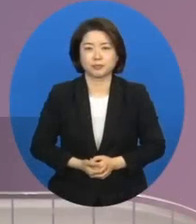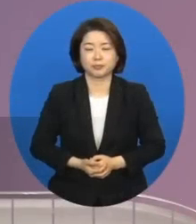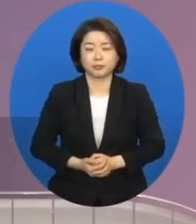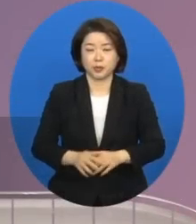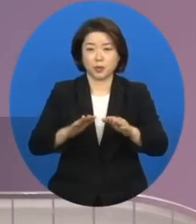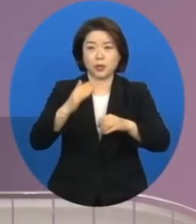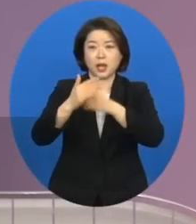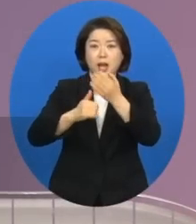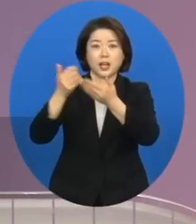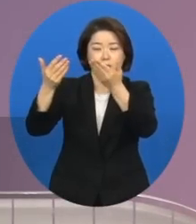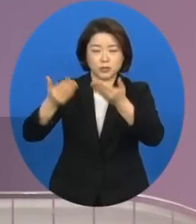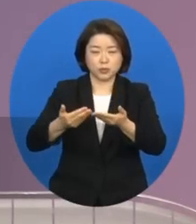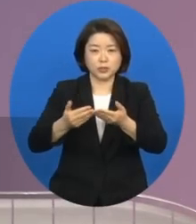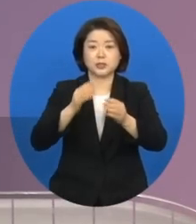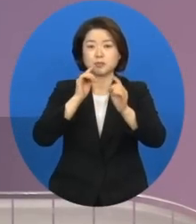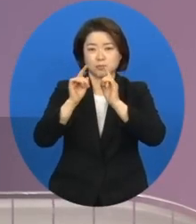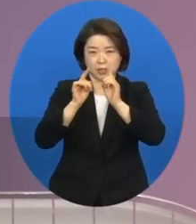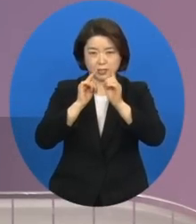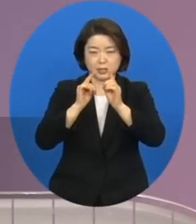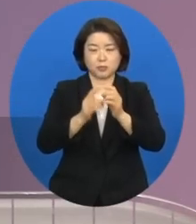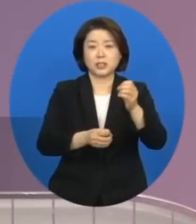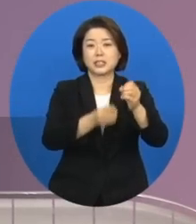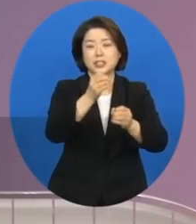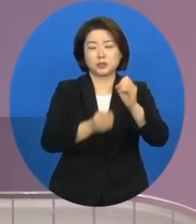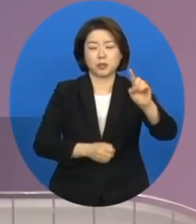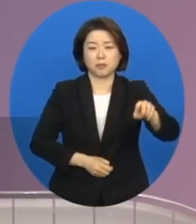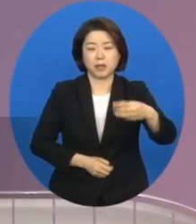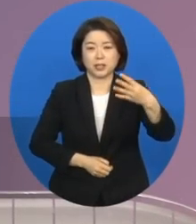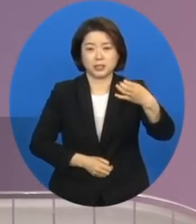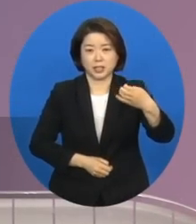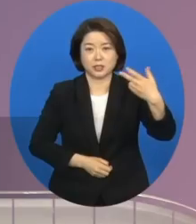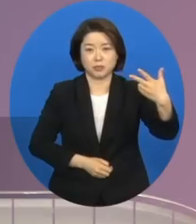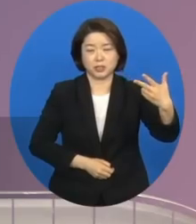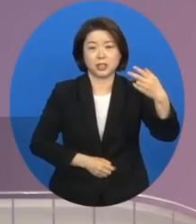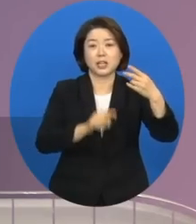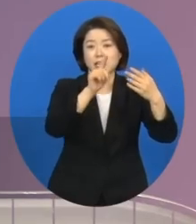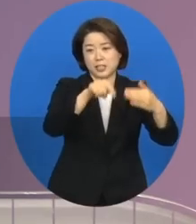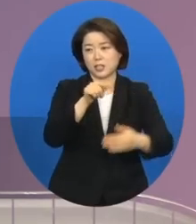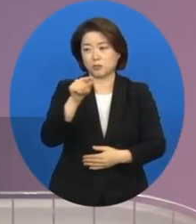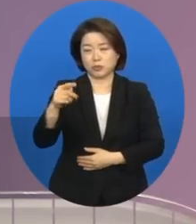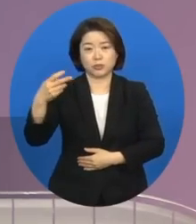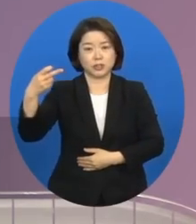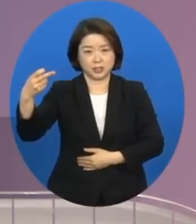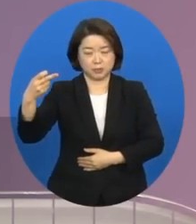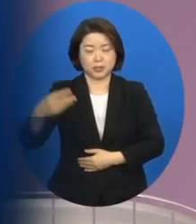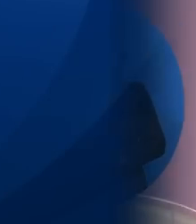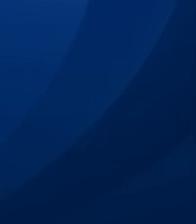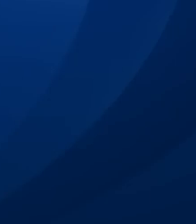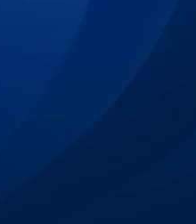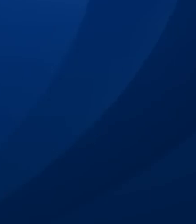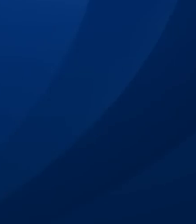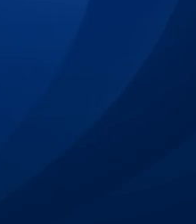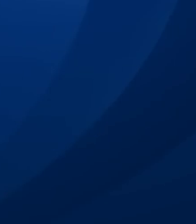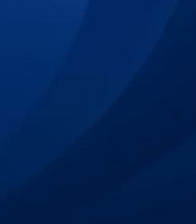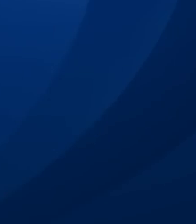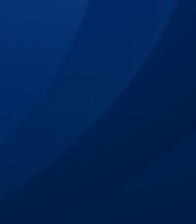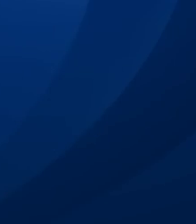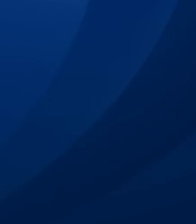오늘 하나님께서 우리에게 주신 말씀은 시편 147편 1절부터 12절까지의 말씀입니다